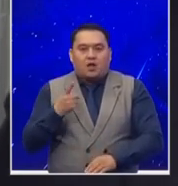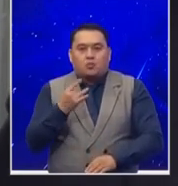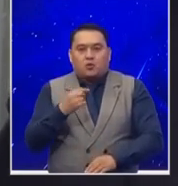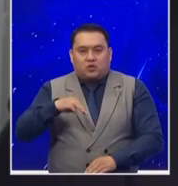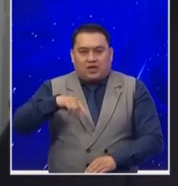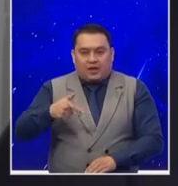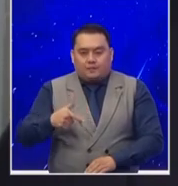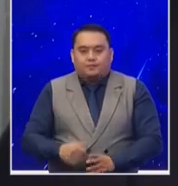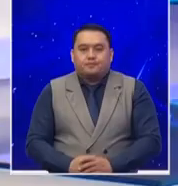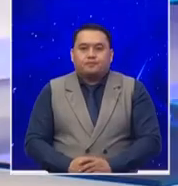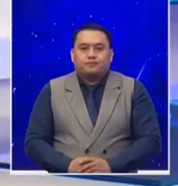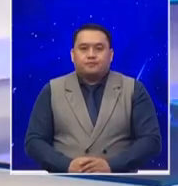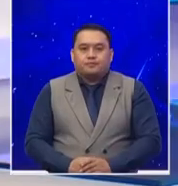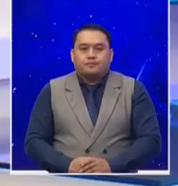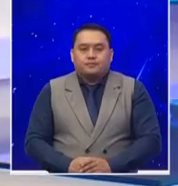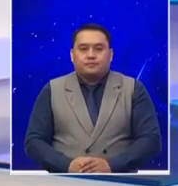миллион тенге.